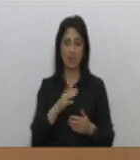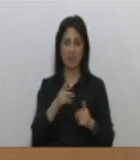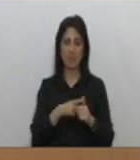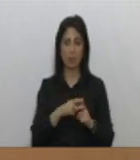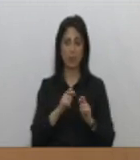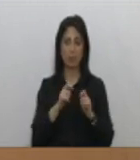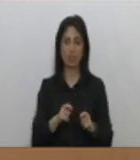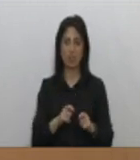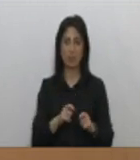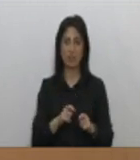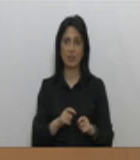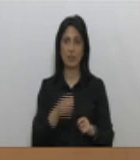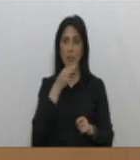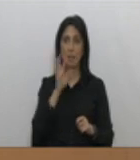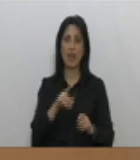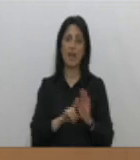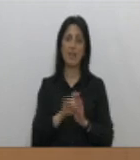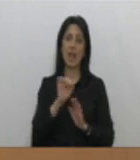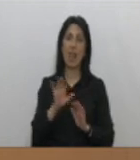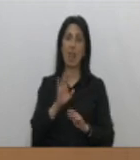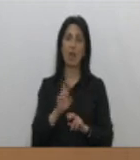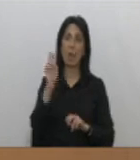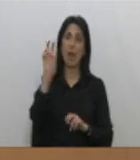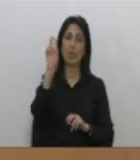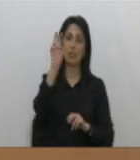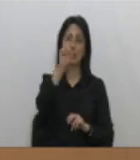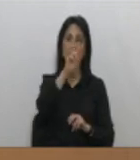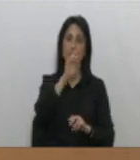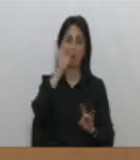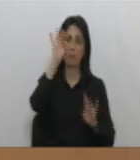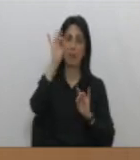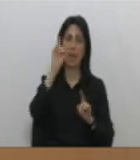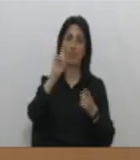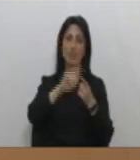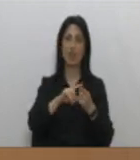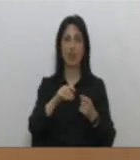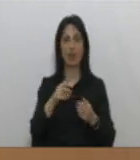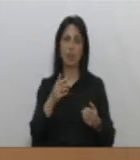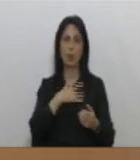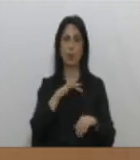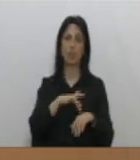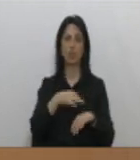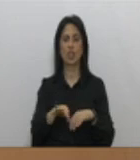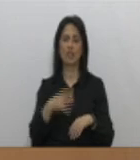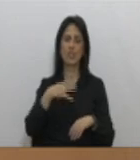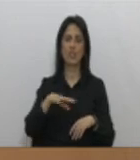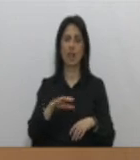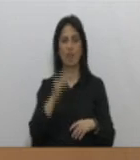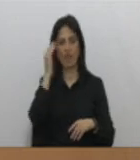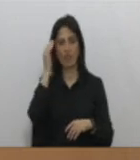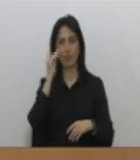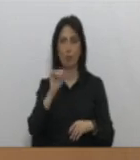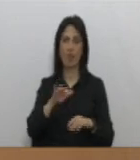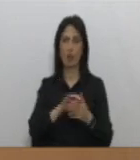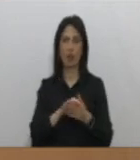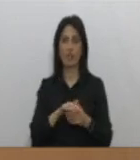სტატუსის მინიჭებას და მეერე დაიწყეთ ევროპაში სიარული და იქიდან PR ჩართვები, რომ ვითომ მაგრად გული შეგტკივათ საქართველოს ევროინტეგრაციაზე,